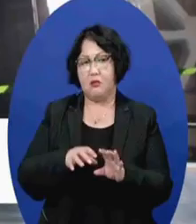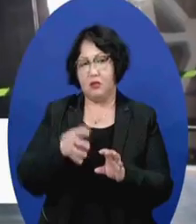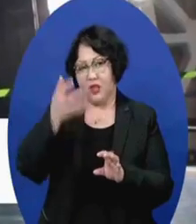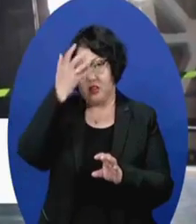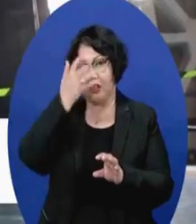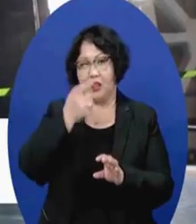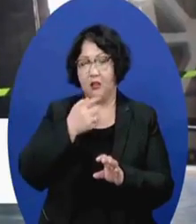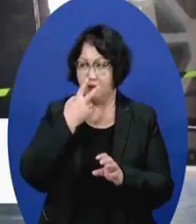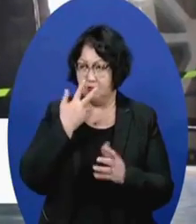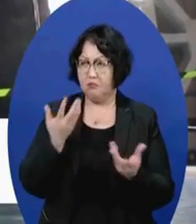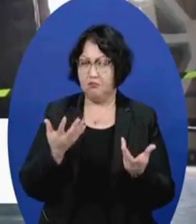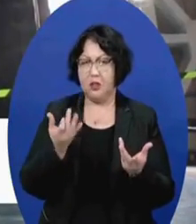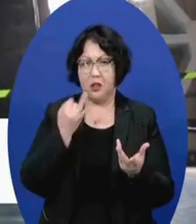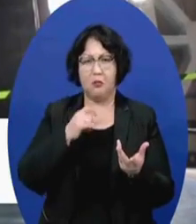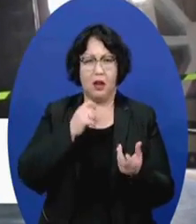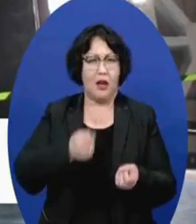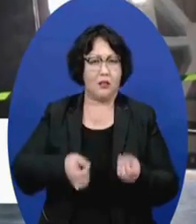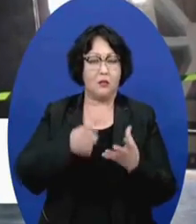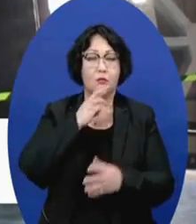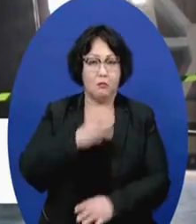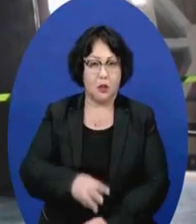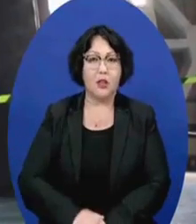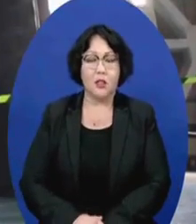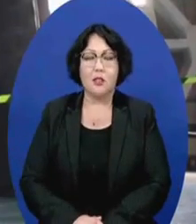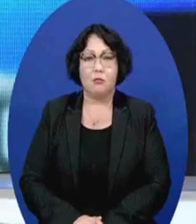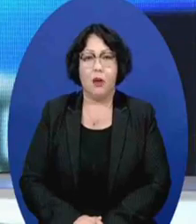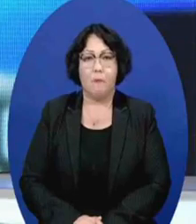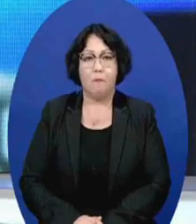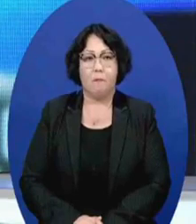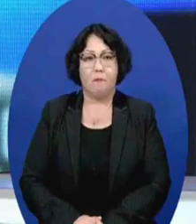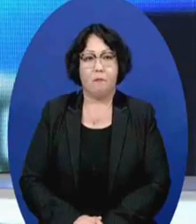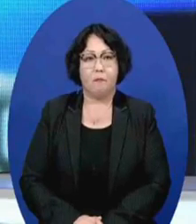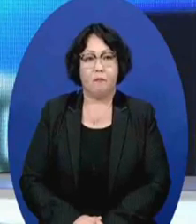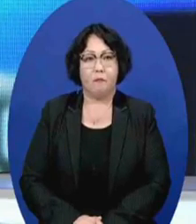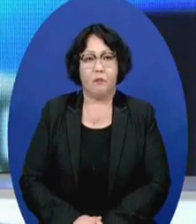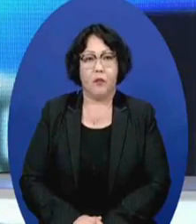хэсгийн хүмүүс мэдгдээд байгаа юм.